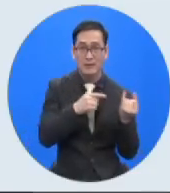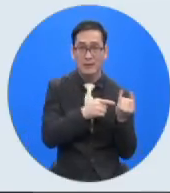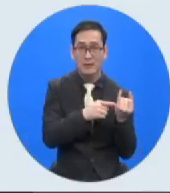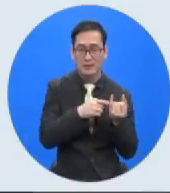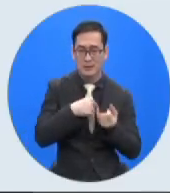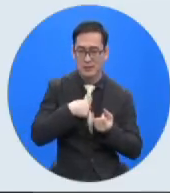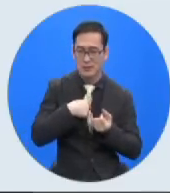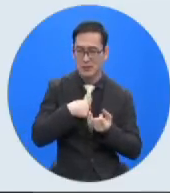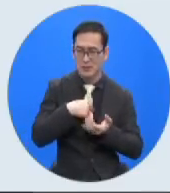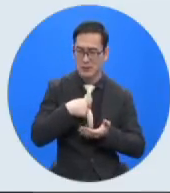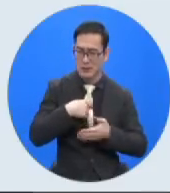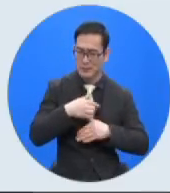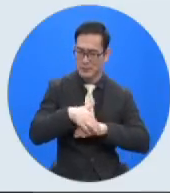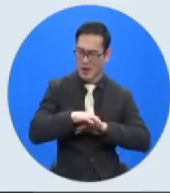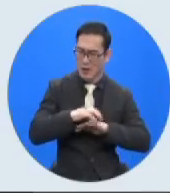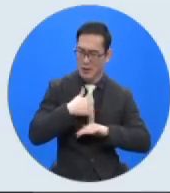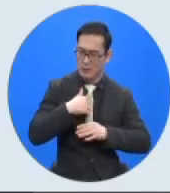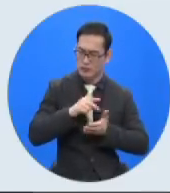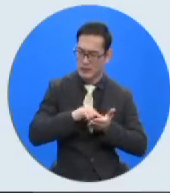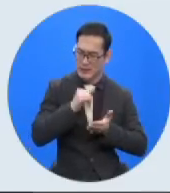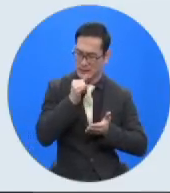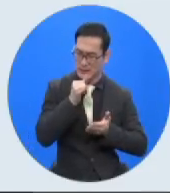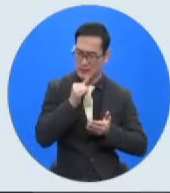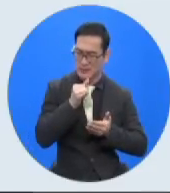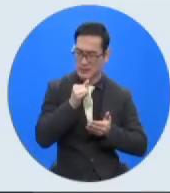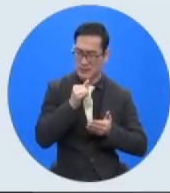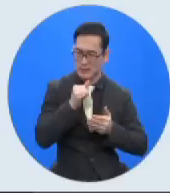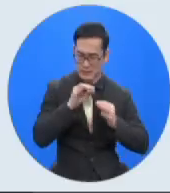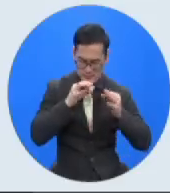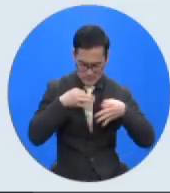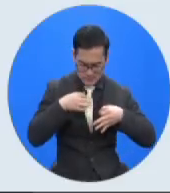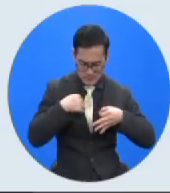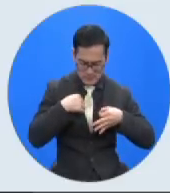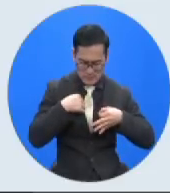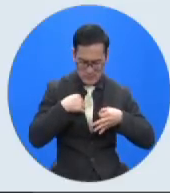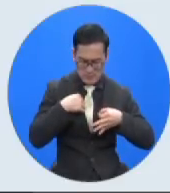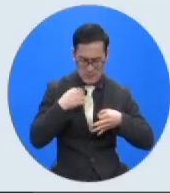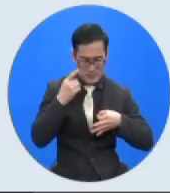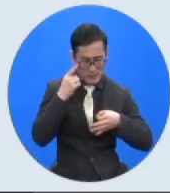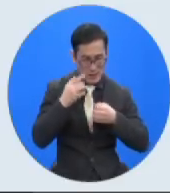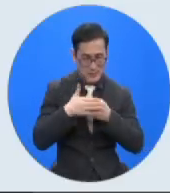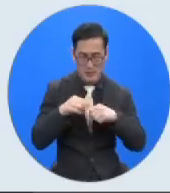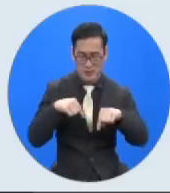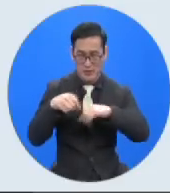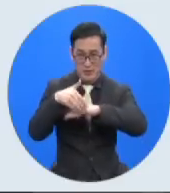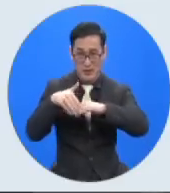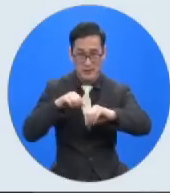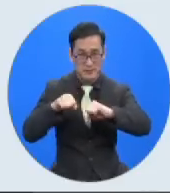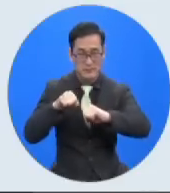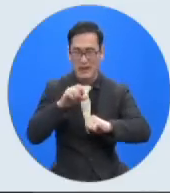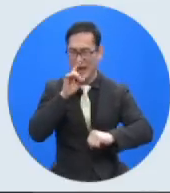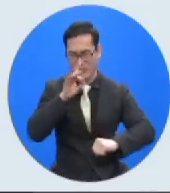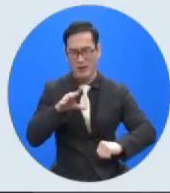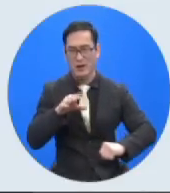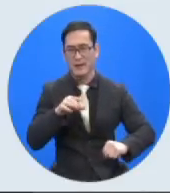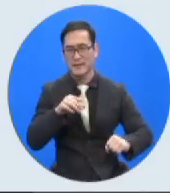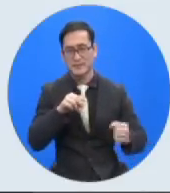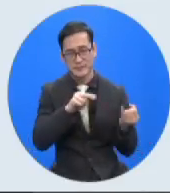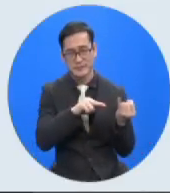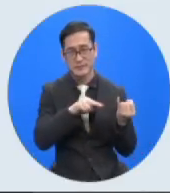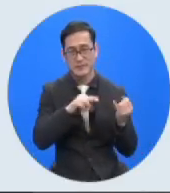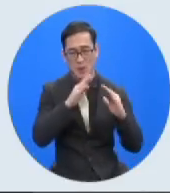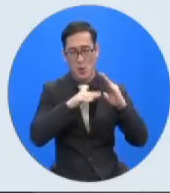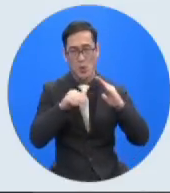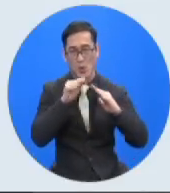있는데 정책을 추진해서 안 된다는 거예요. 그러니까 금태섭 변호사 출신의 국회의원은 손혜원 의원의 공직자